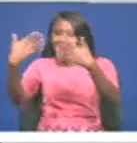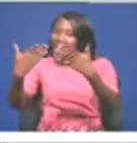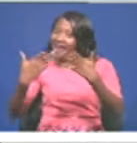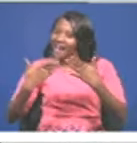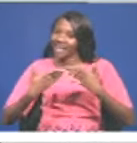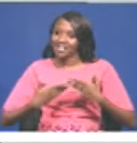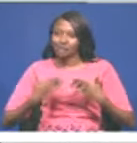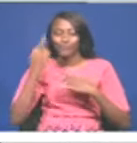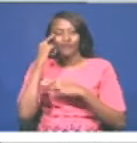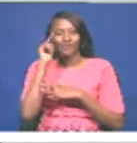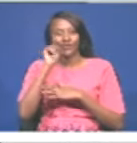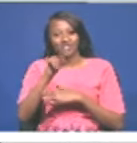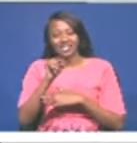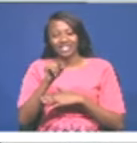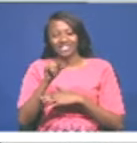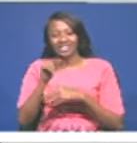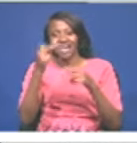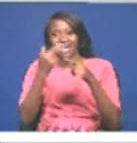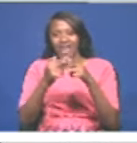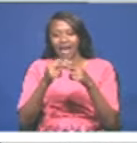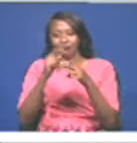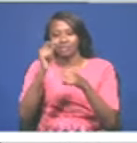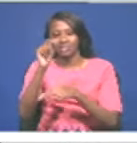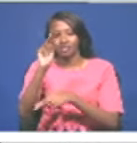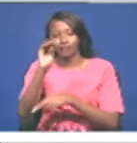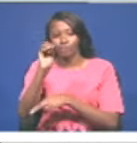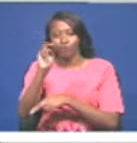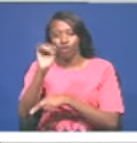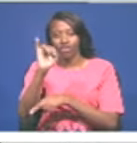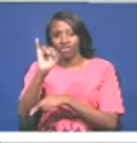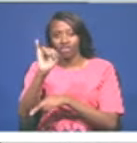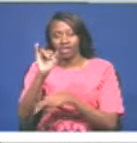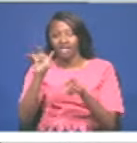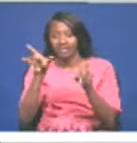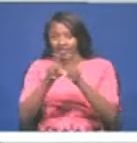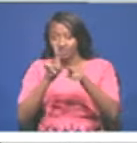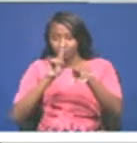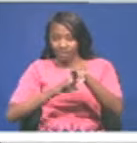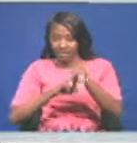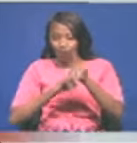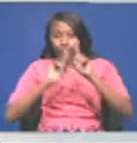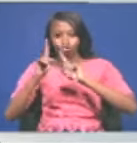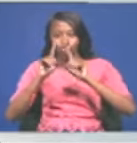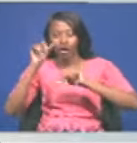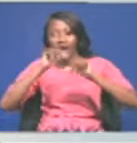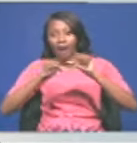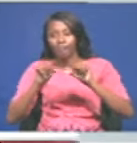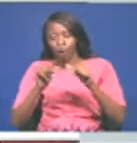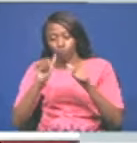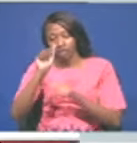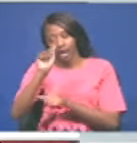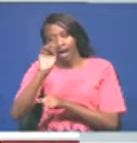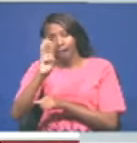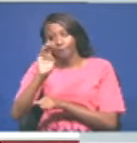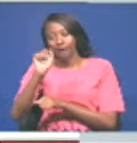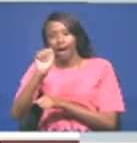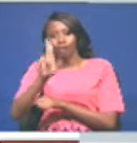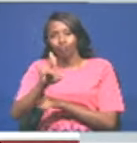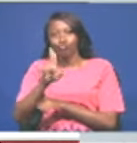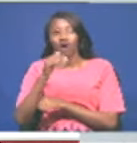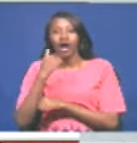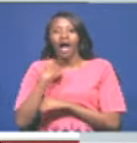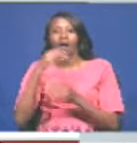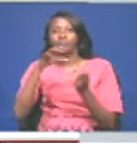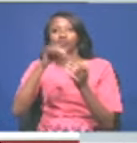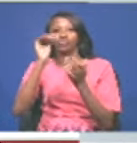sporti. Mimi naitwa Timothy Kipnusu na naanza na taarifa hiyo hiyo kuhusiana na Ababu Namwamba. Ababu Namwamba, mtazamaji, ameteuliwa kuwa waziri wa masuala ya